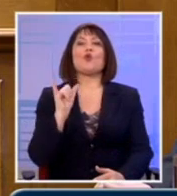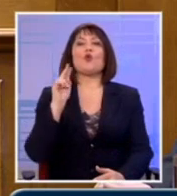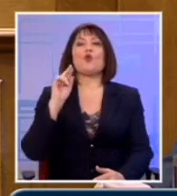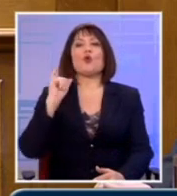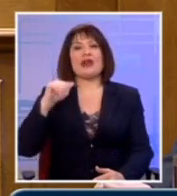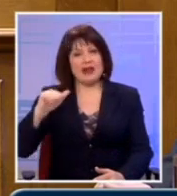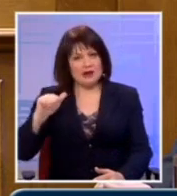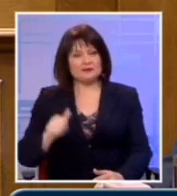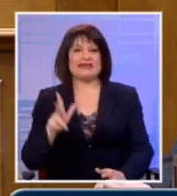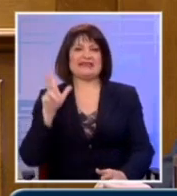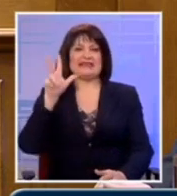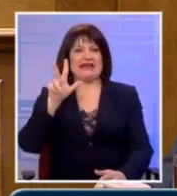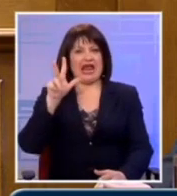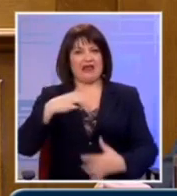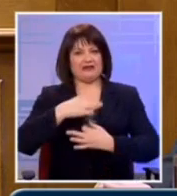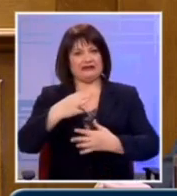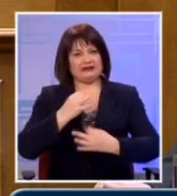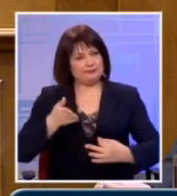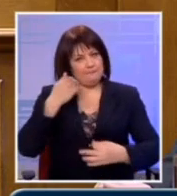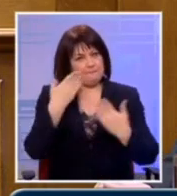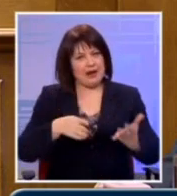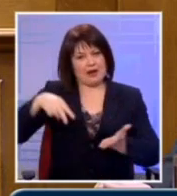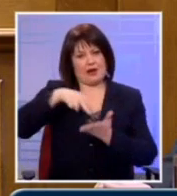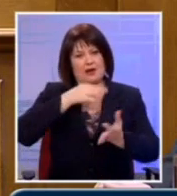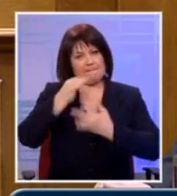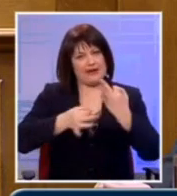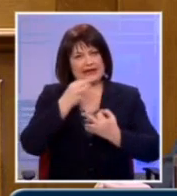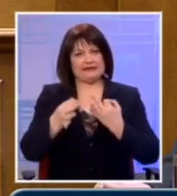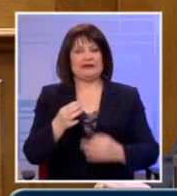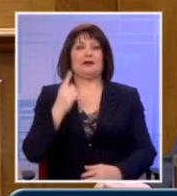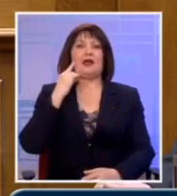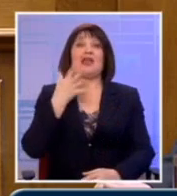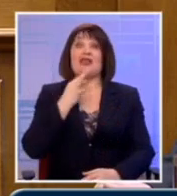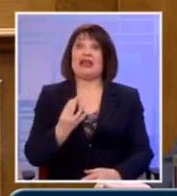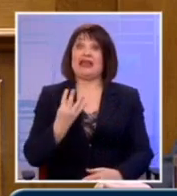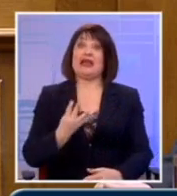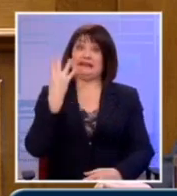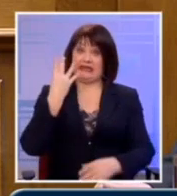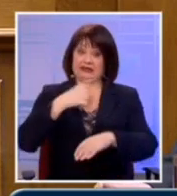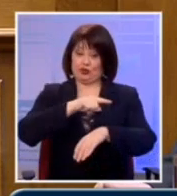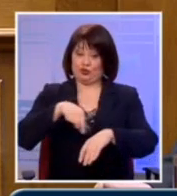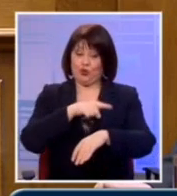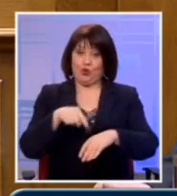Μίλησα στην συνέλευση των αντιπροσώπων. Είχαμε την ευκαιρία επί τετράωρο να κάνουμε